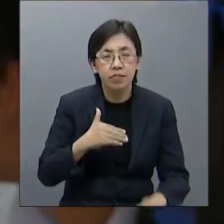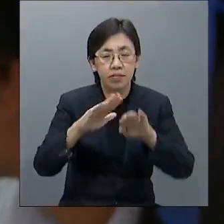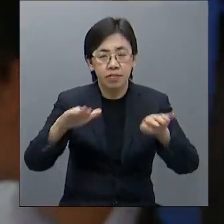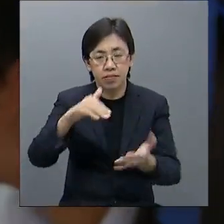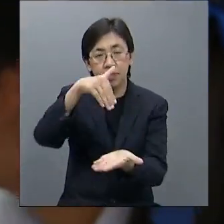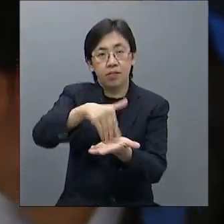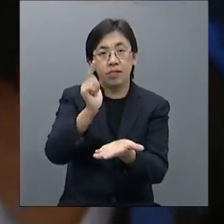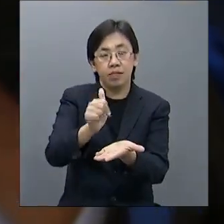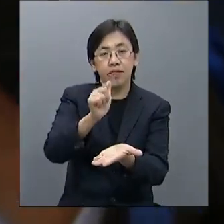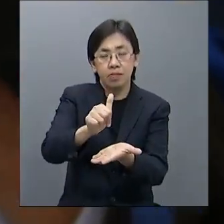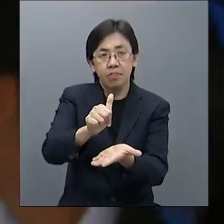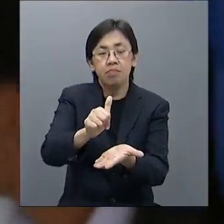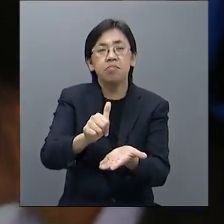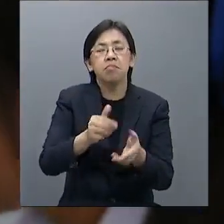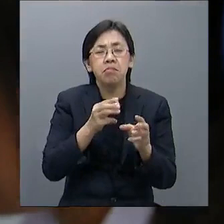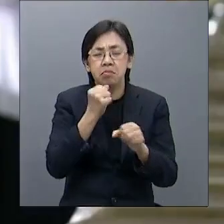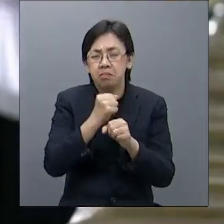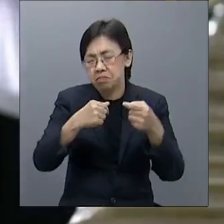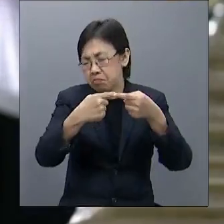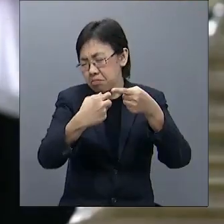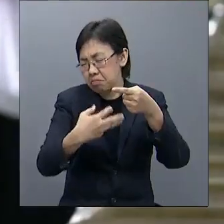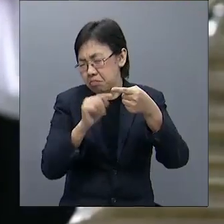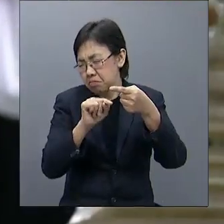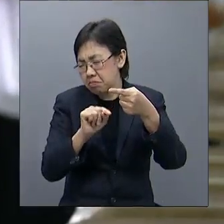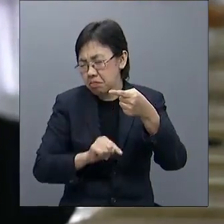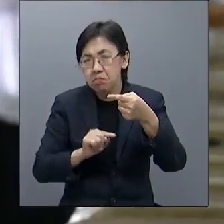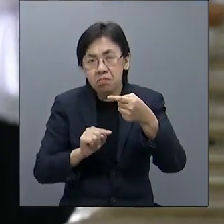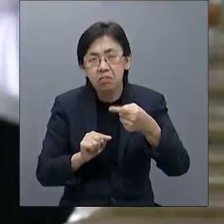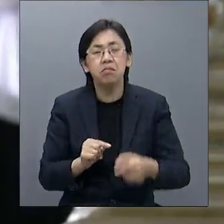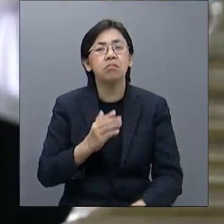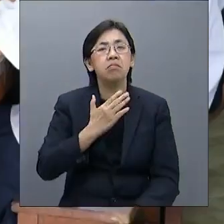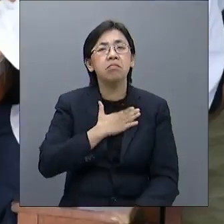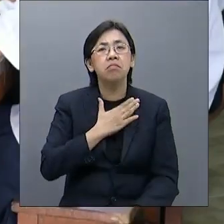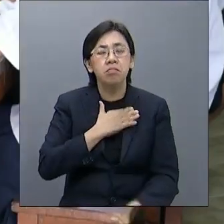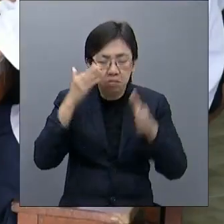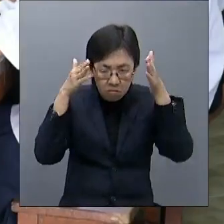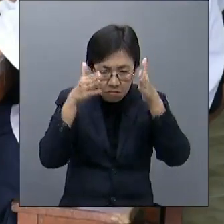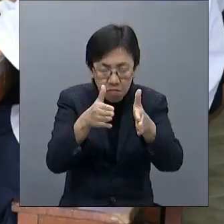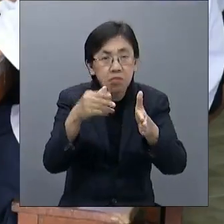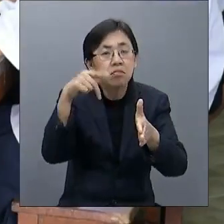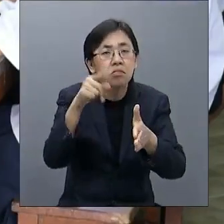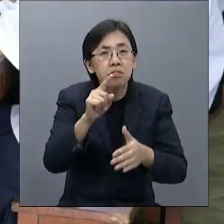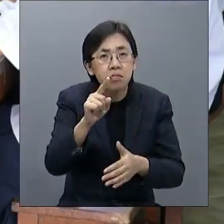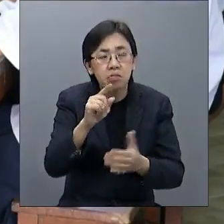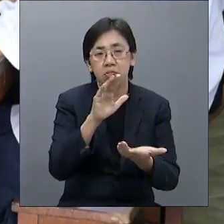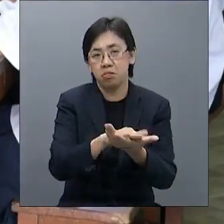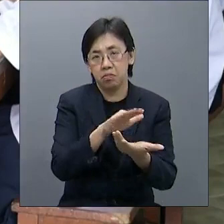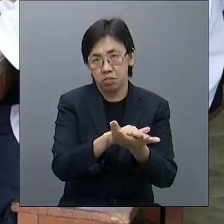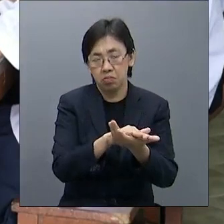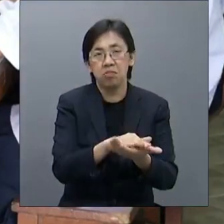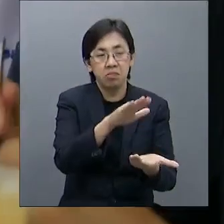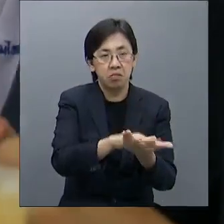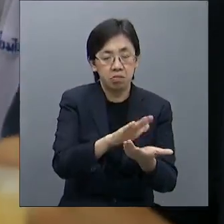างครับก็ต้องทําหลายเรื่องเลยนะครับแต่สิ่งหนึ่งที่เราต้องโฟกัสพิเศษก็คือในกลุ่มโรงเรียนนะครับเพราะ